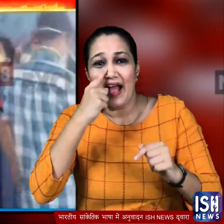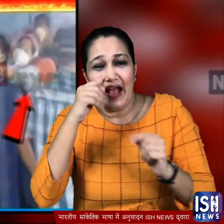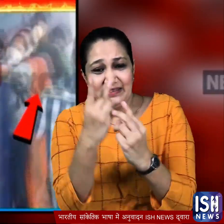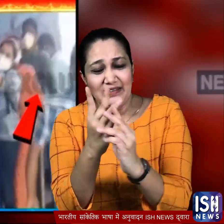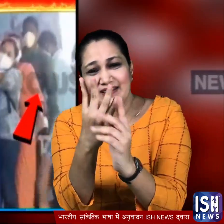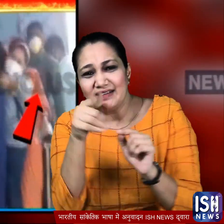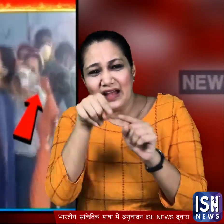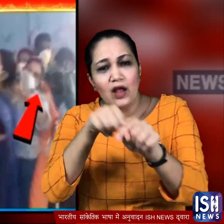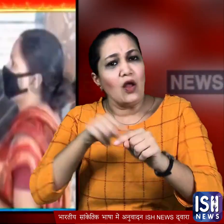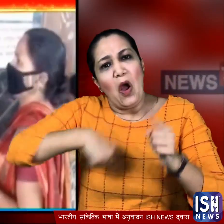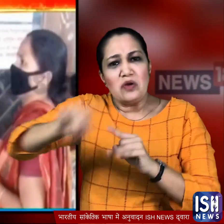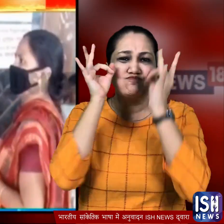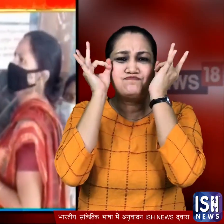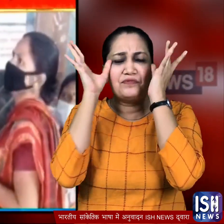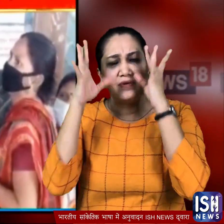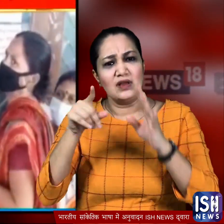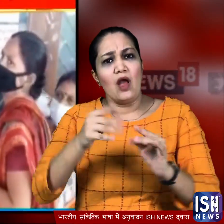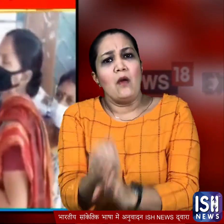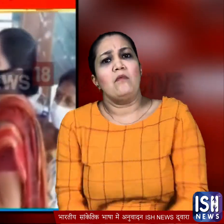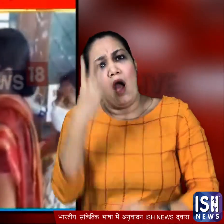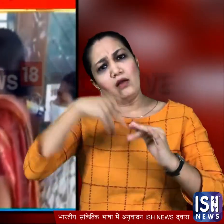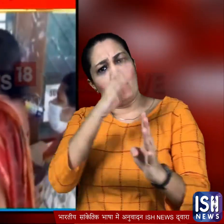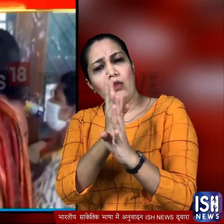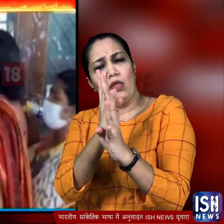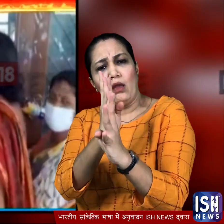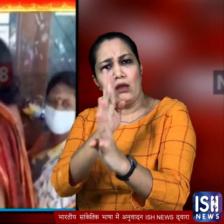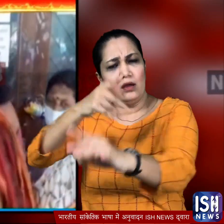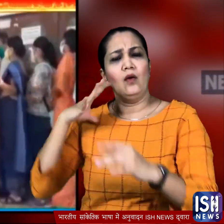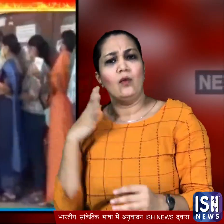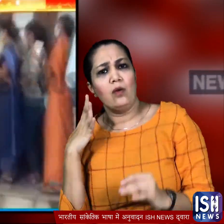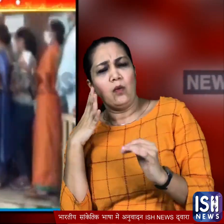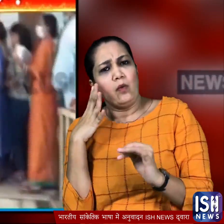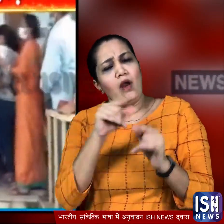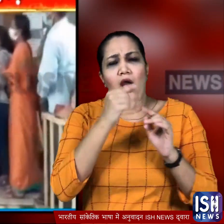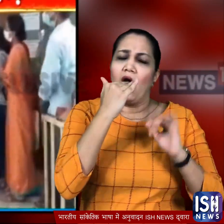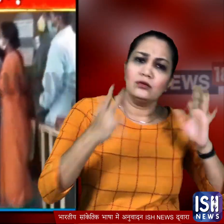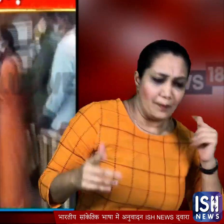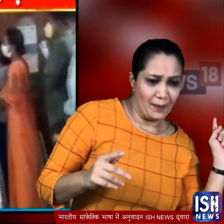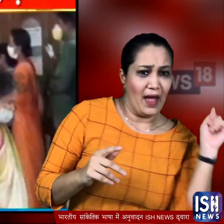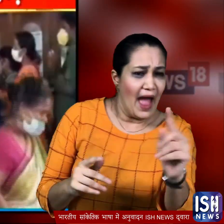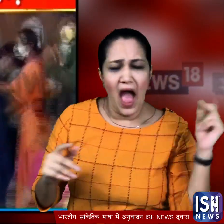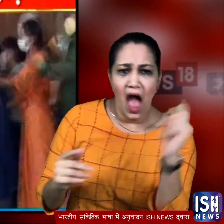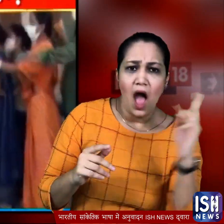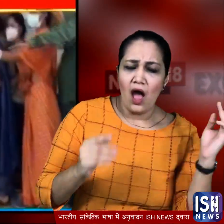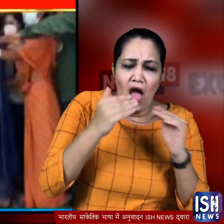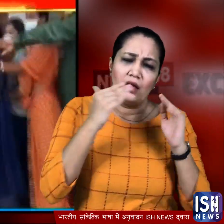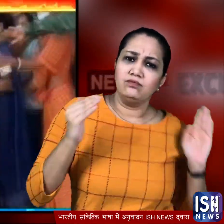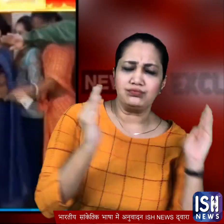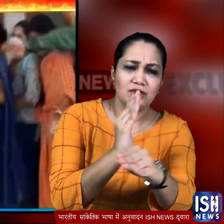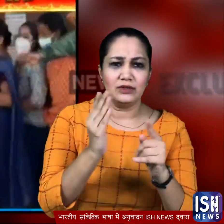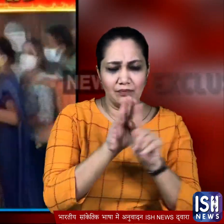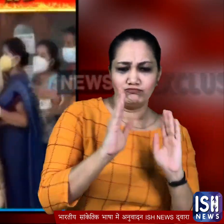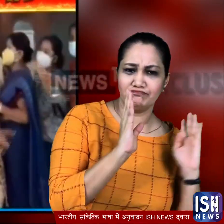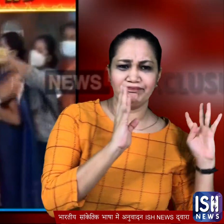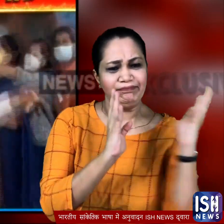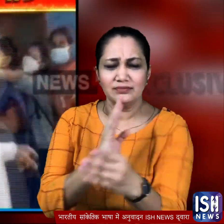पारा 7वें आसमान पर चढ़ गया। वो सुबह से वहां खड़ी थीं और अपनी बारी आने का इंतजार कर रही थीं। ऐसे में जैसे ही उन्होंने कुछ लोगों को जबरदस्ती लाइन में घुसते